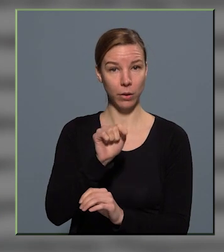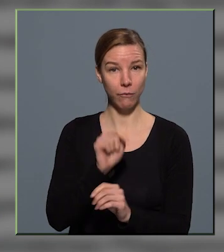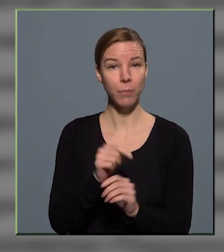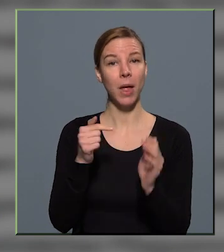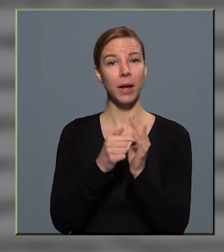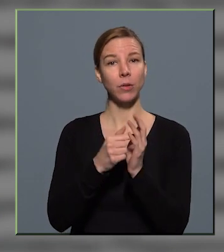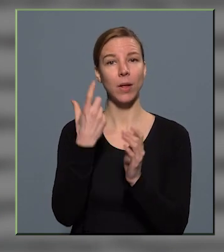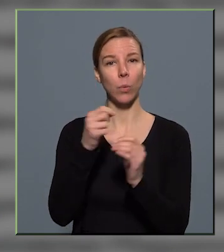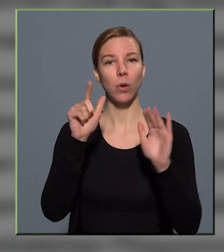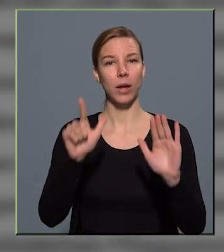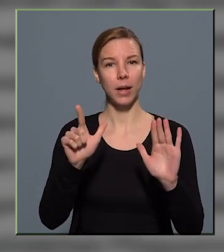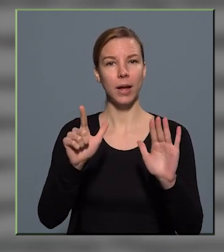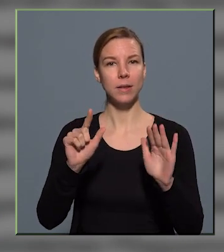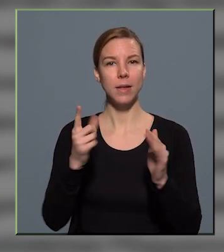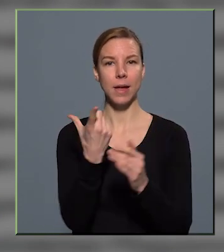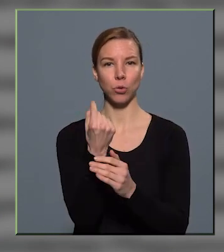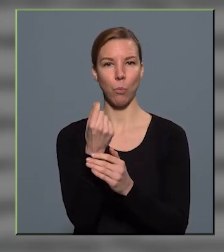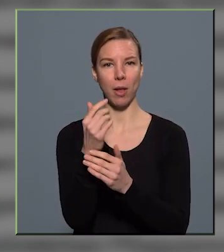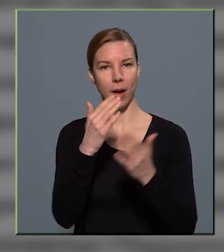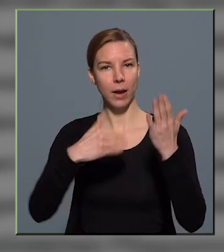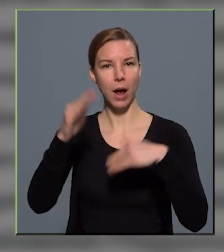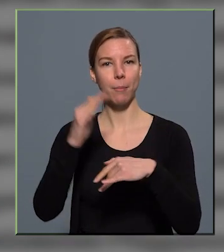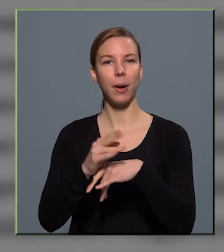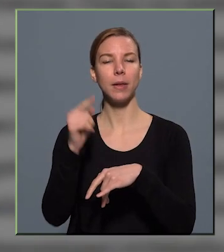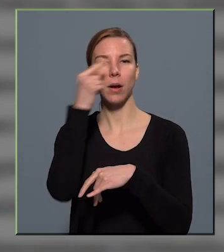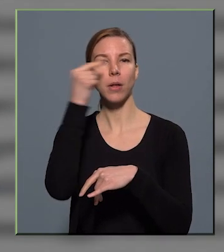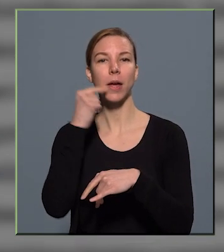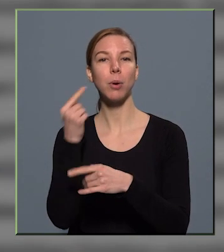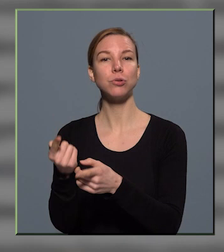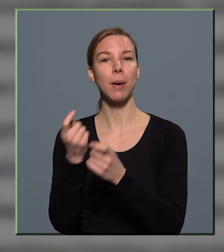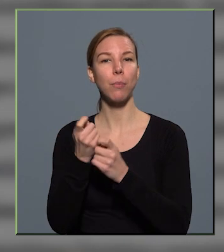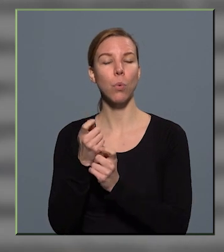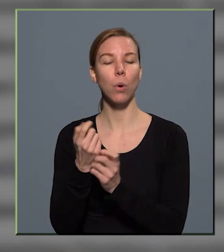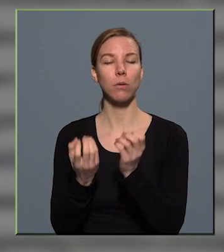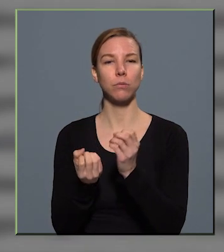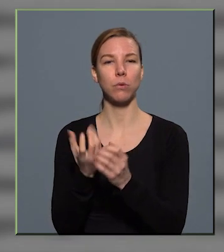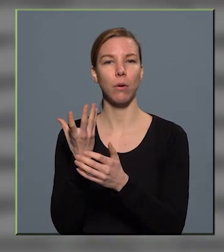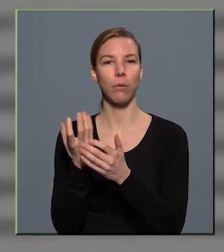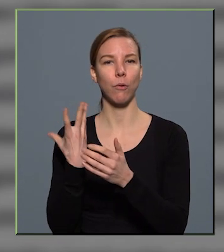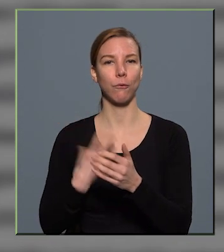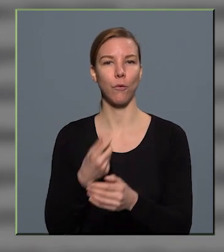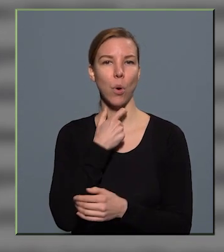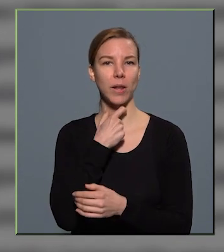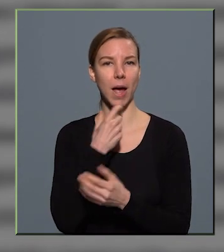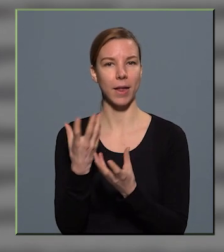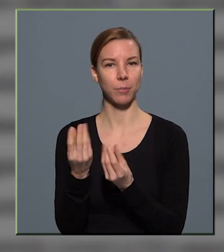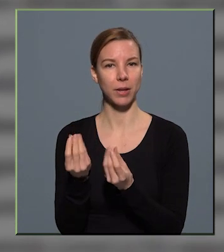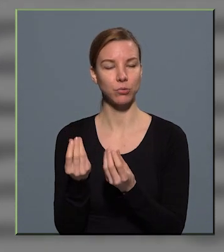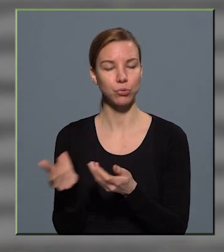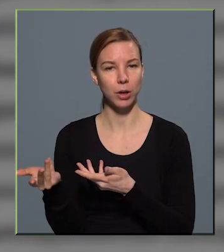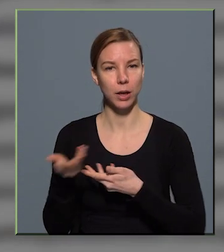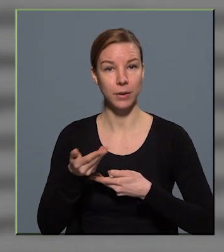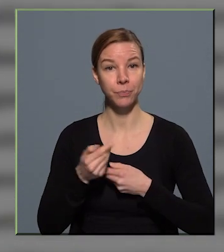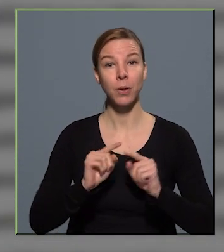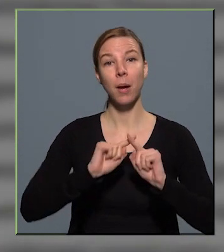2027-ig megduplázzák az Azerbajdzsánból Európába érkező földgáz mennyiségét. És aláírtunk egy másik megállapodást